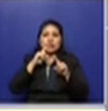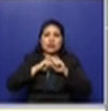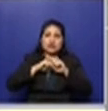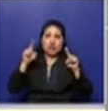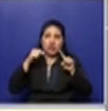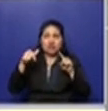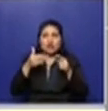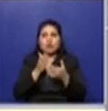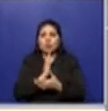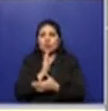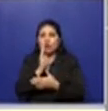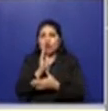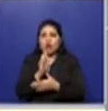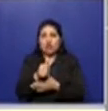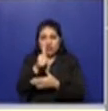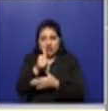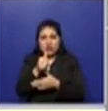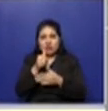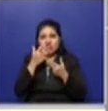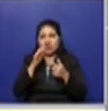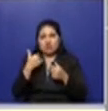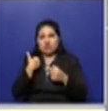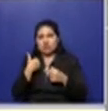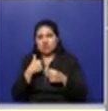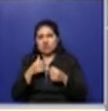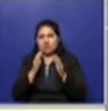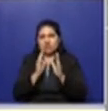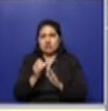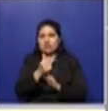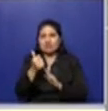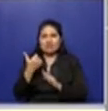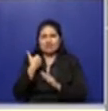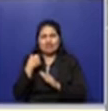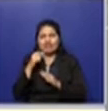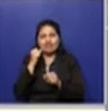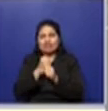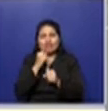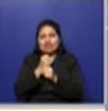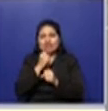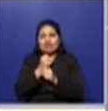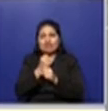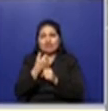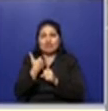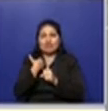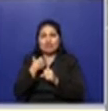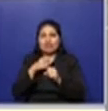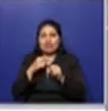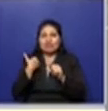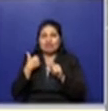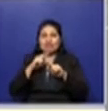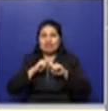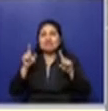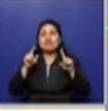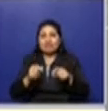ได้เป็นตัวกลางได้ดีกว่าเพื่อนคิดว่าคงไม่มีใครทำประเภท impartial ได้มากกว่าท่านอีกแล้วนะครับ